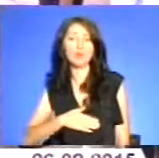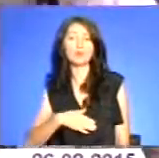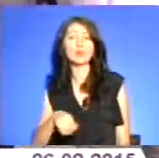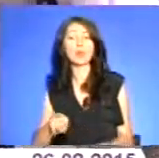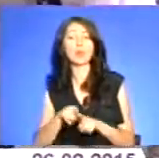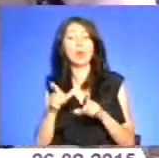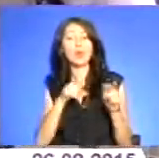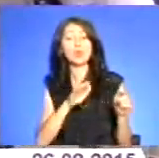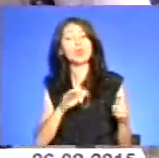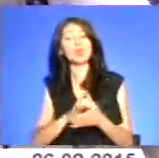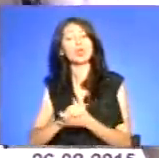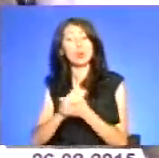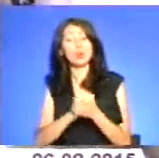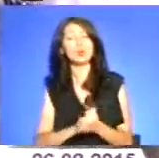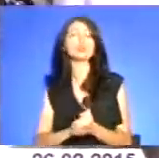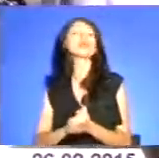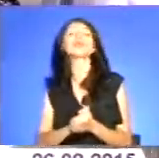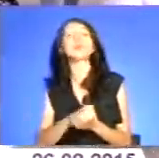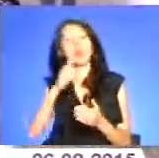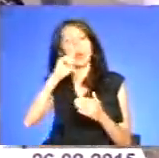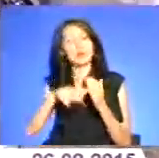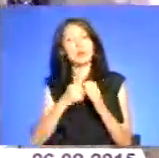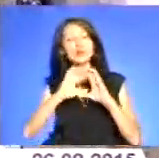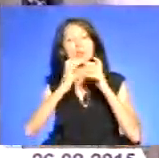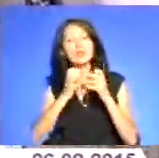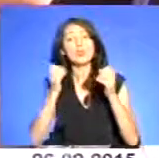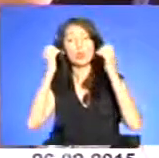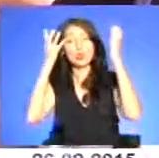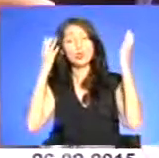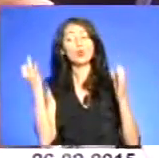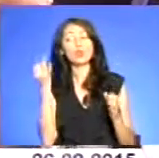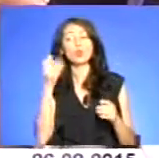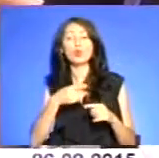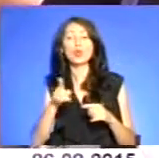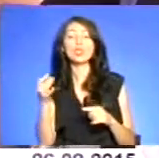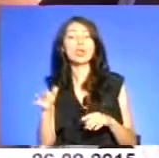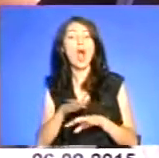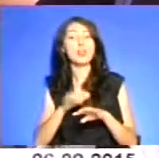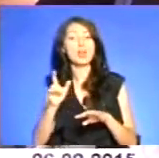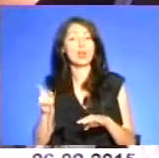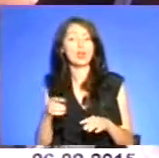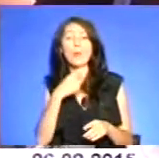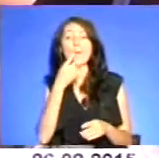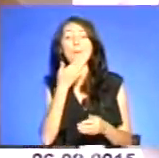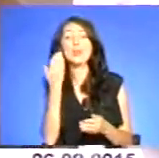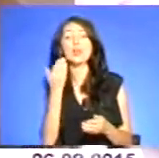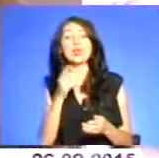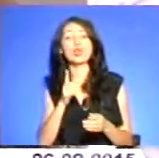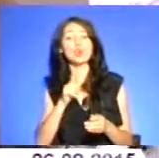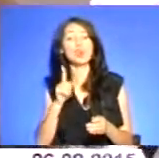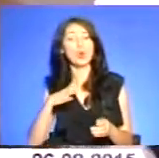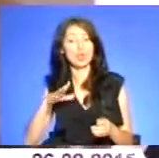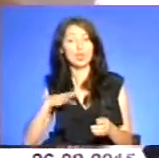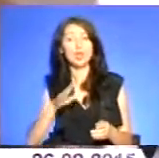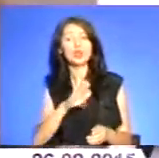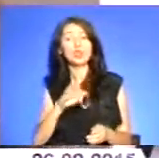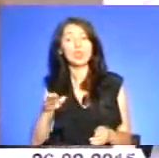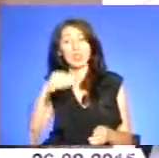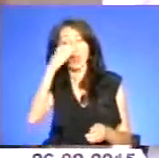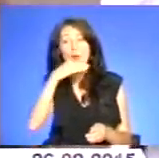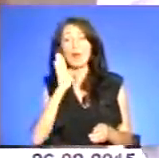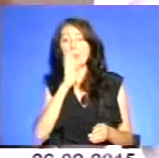здружуються, пізнають світ, культуру та історію інших народів. На запитання, чого очікують самі діти та їх батьки від подорожі,